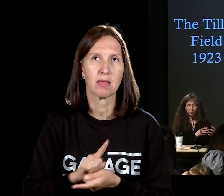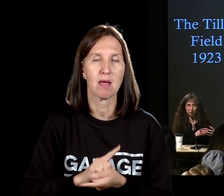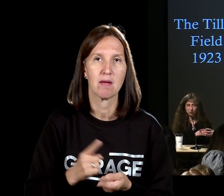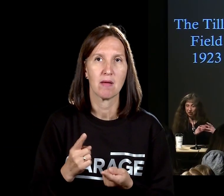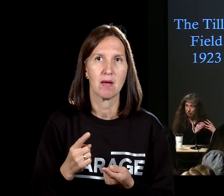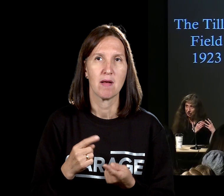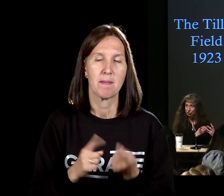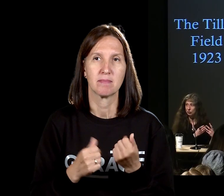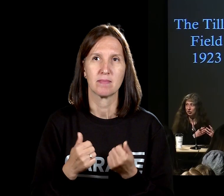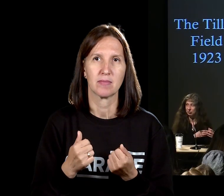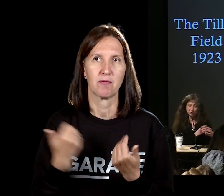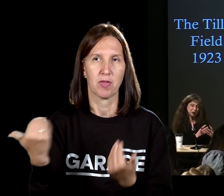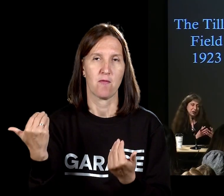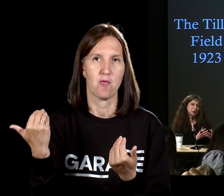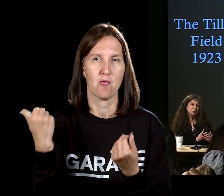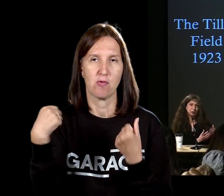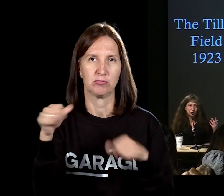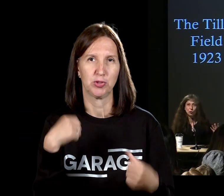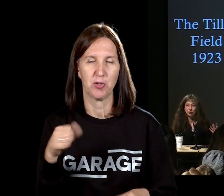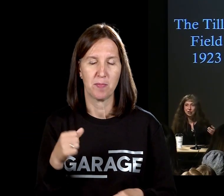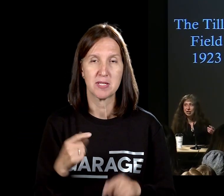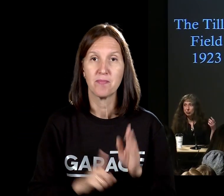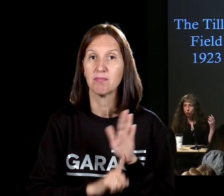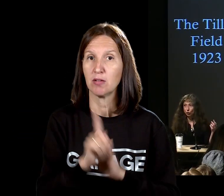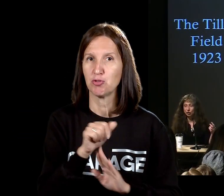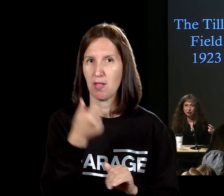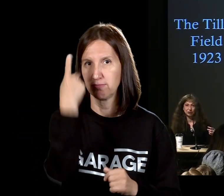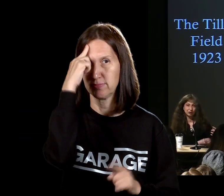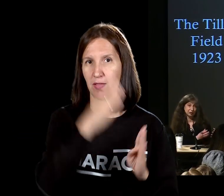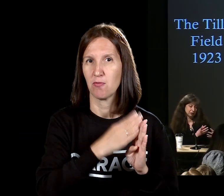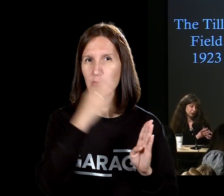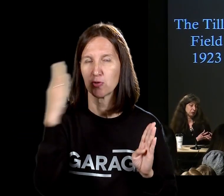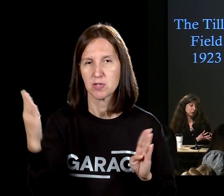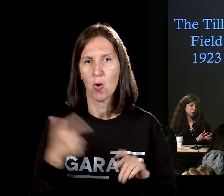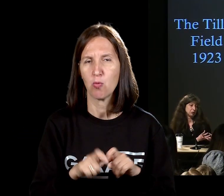очень плотных, как бы слишком, как бы бесконечно весомых, плотных